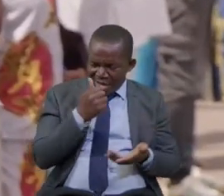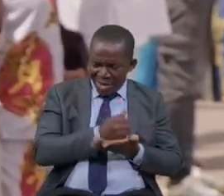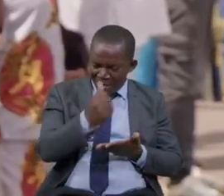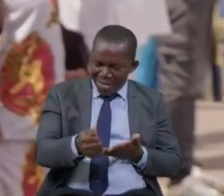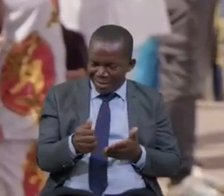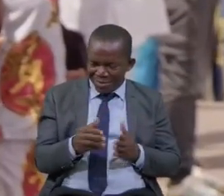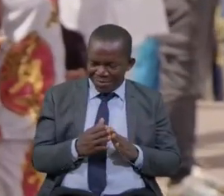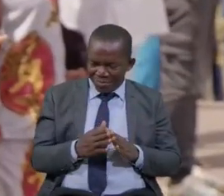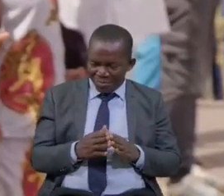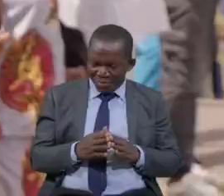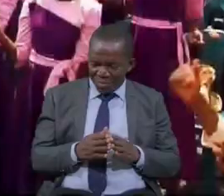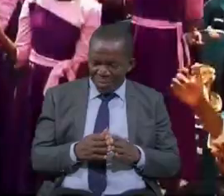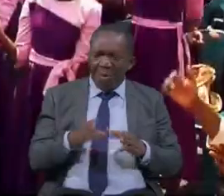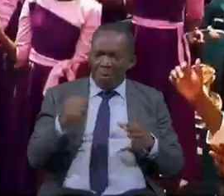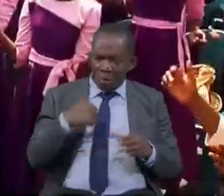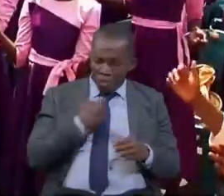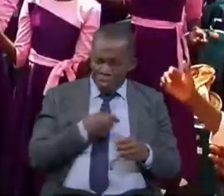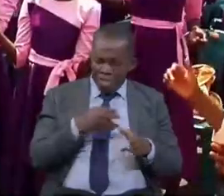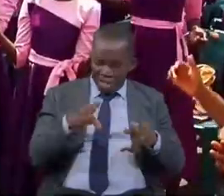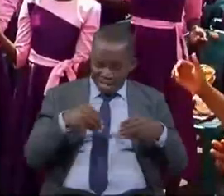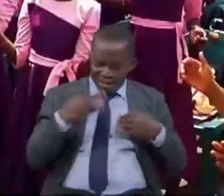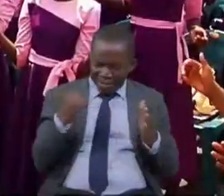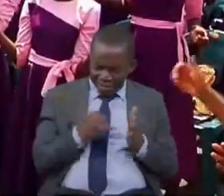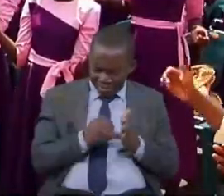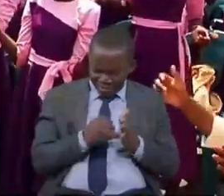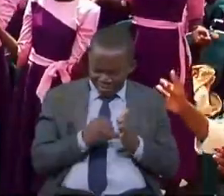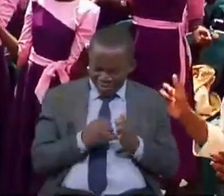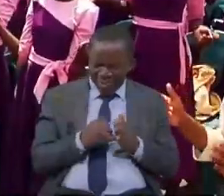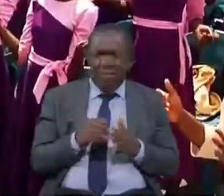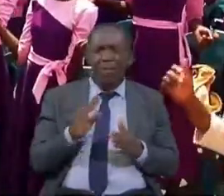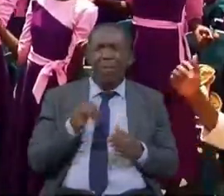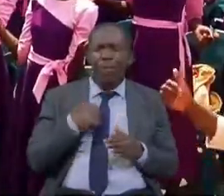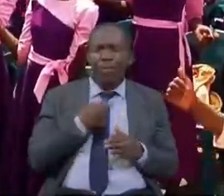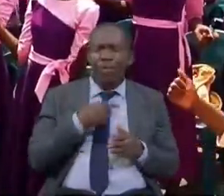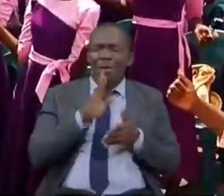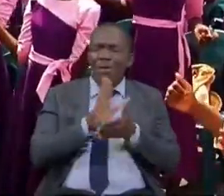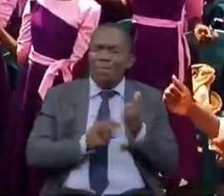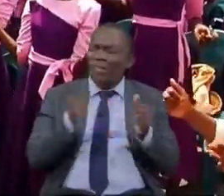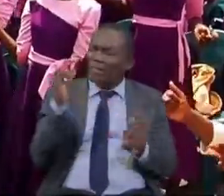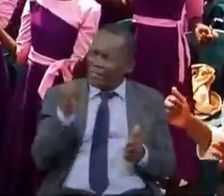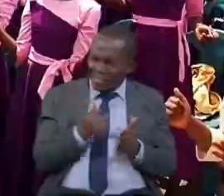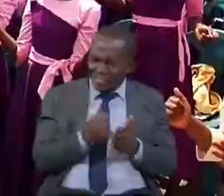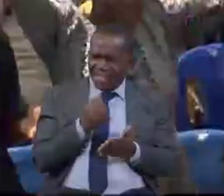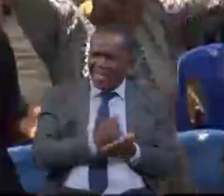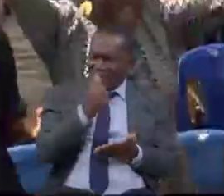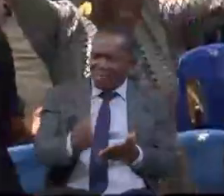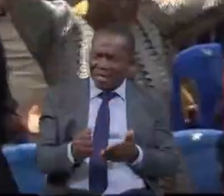Nous acceptons, nous croyons, nous